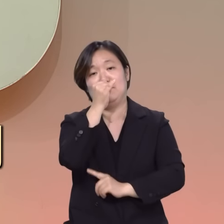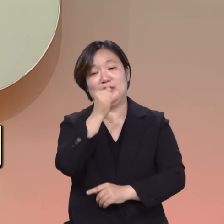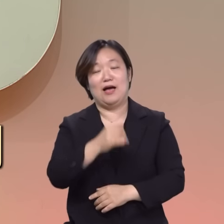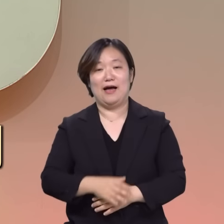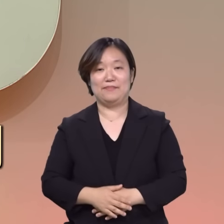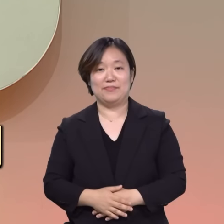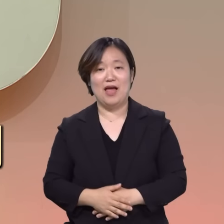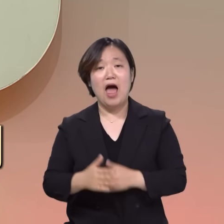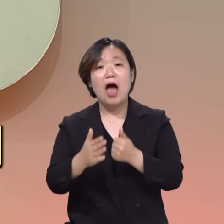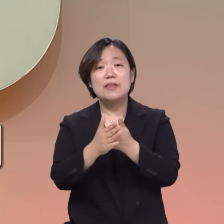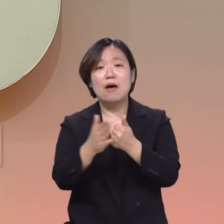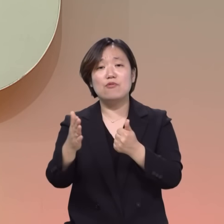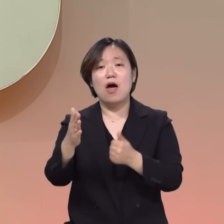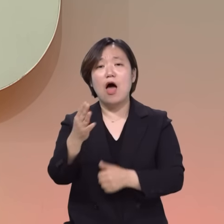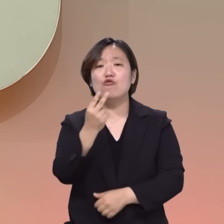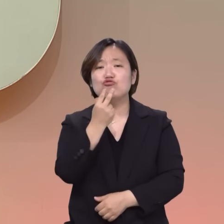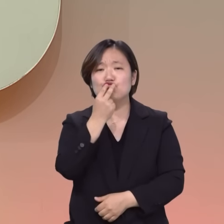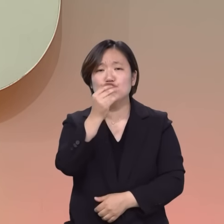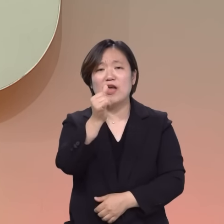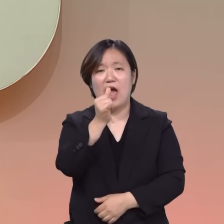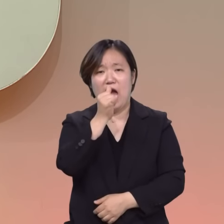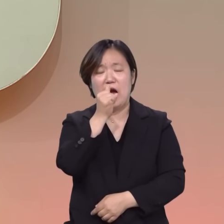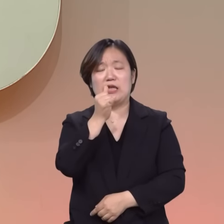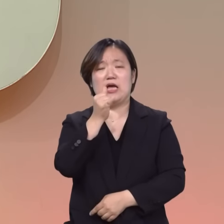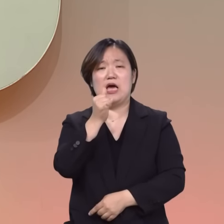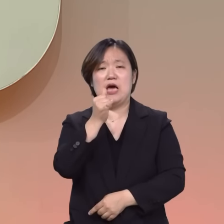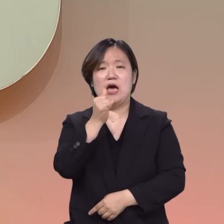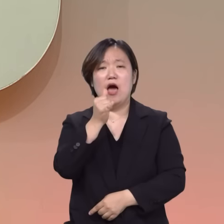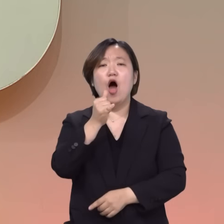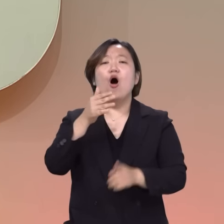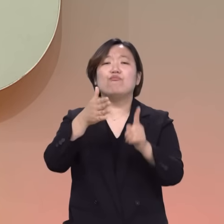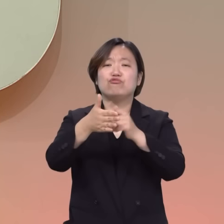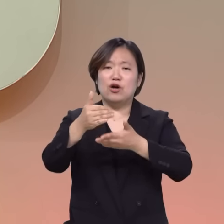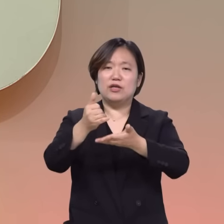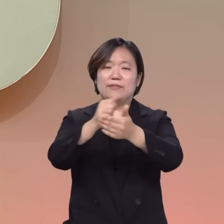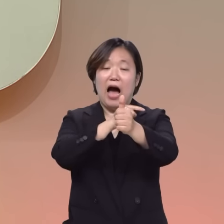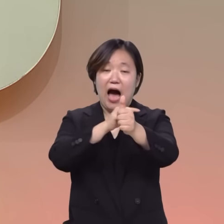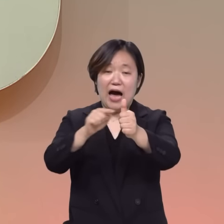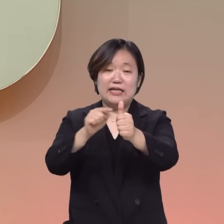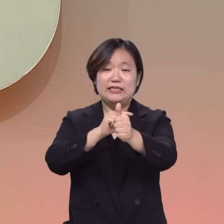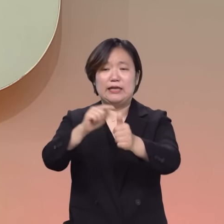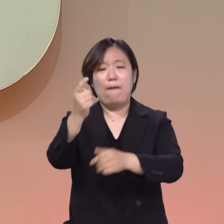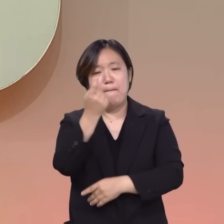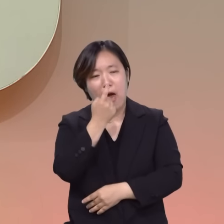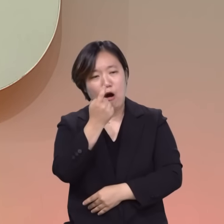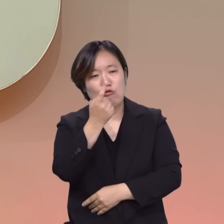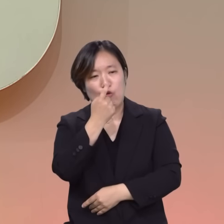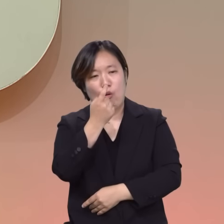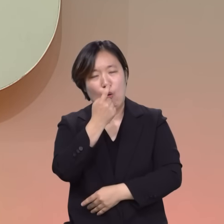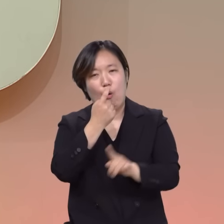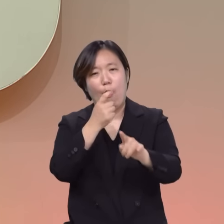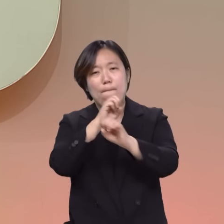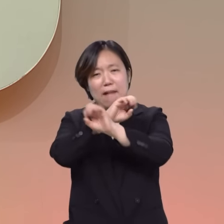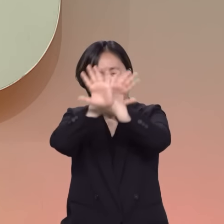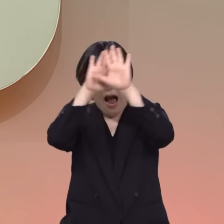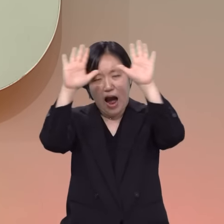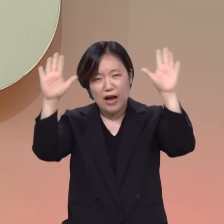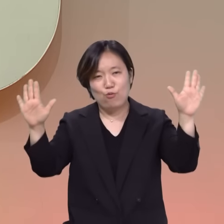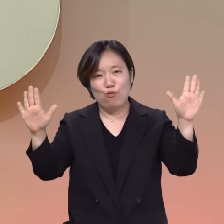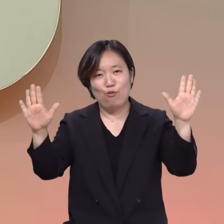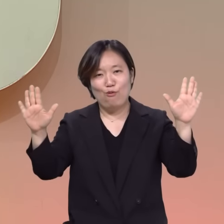우리 중생들이 부처님의 가르침을 통해서 밝고 환한 진리의 가르침을 닦을